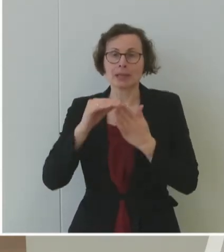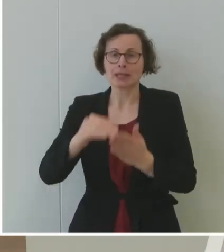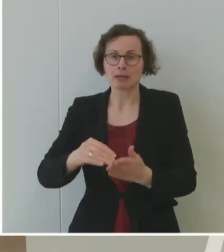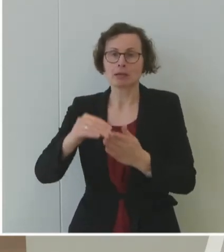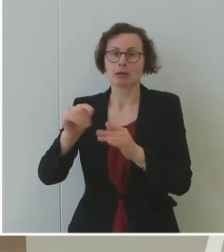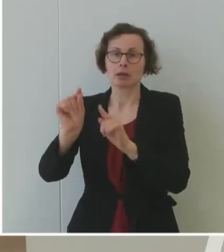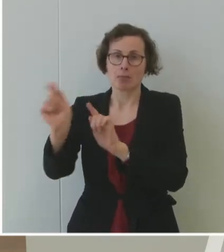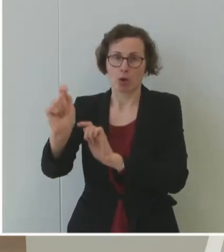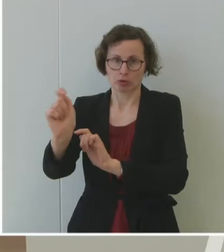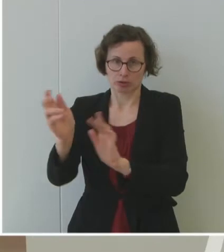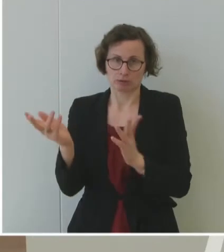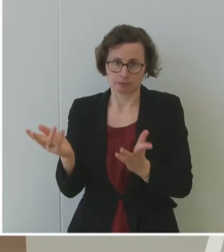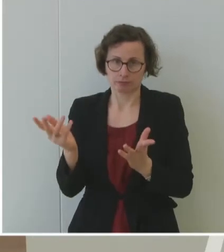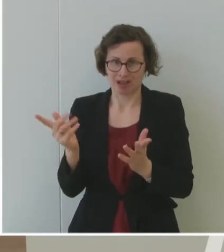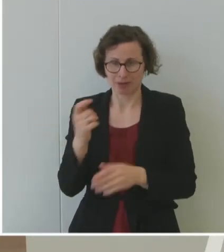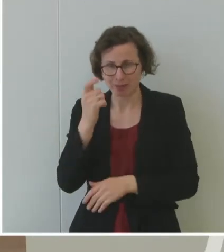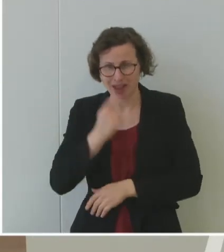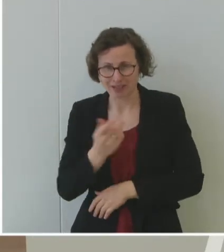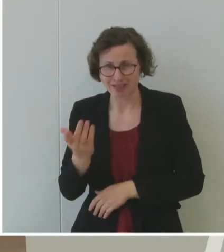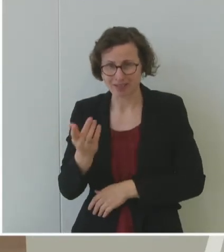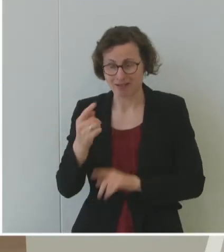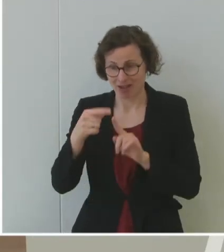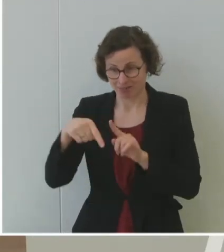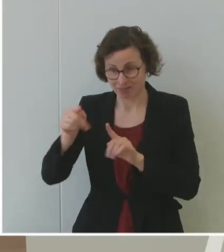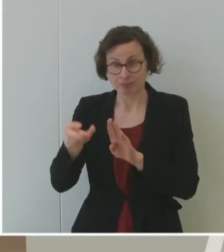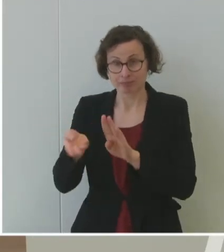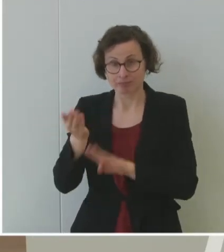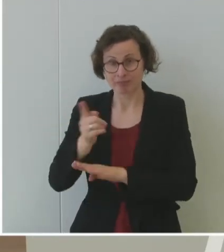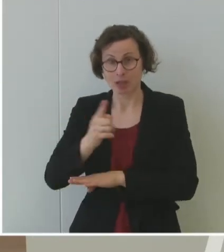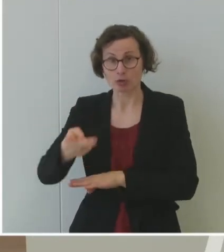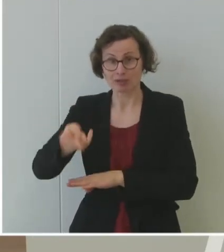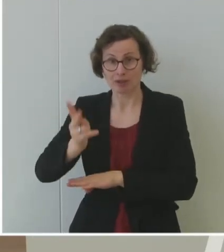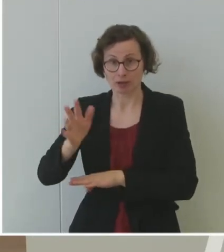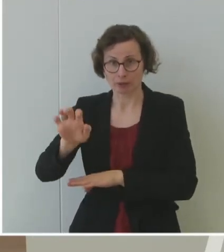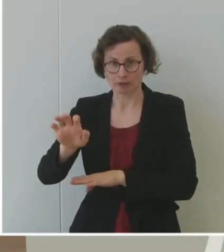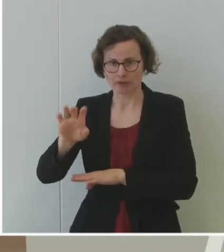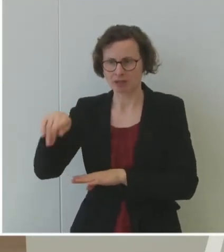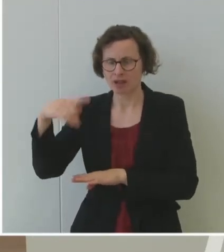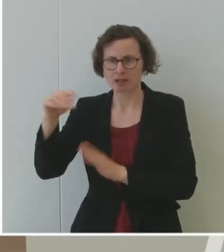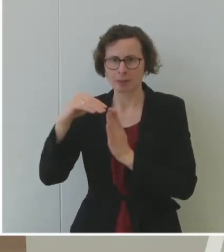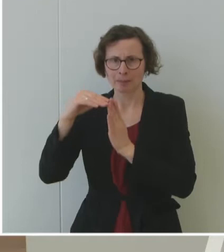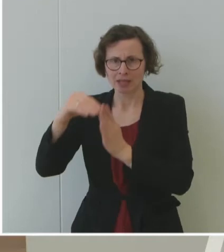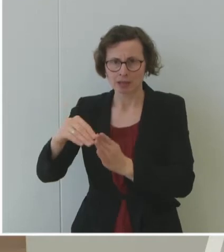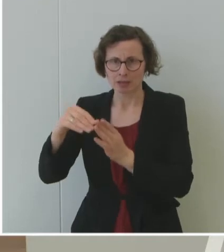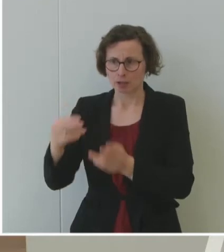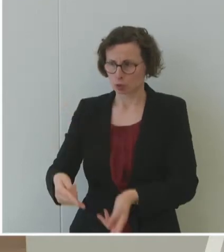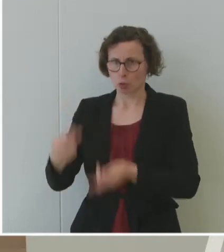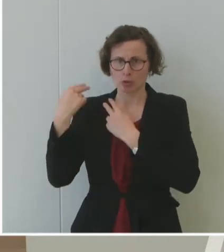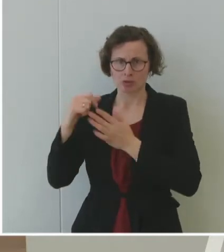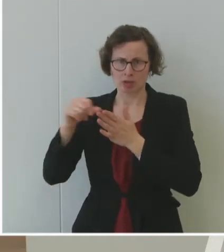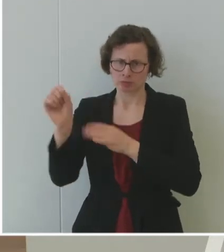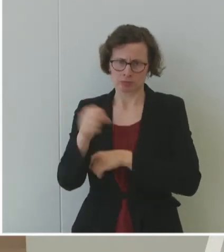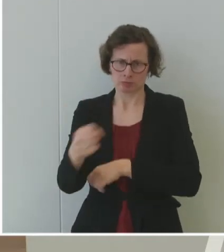Aber mal ganz im Ernst, von 1.250 Euro kann er doch auch nach der Krise nicht auch noch seine Mietschulden